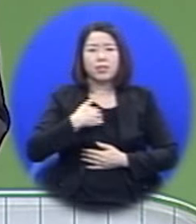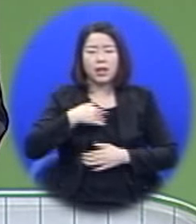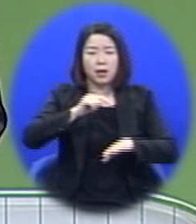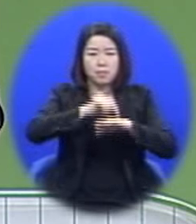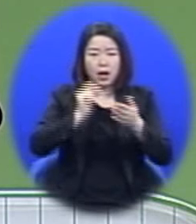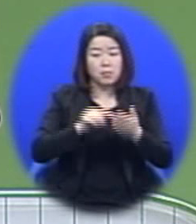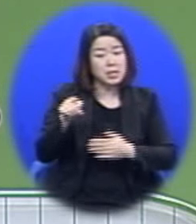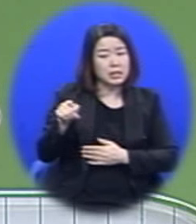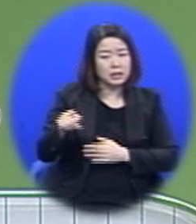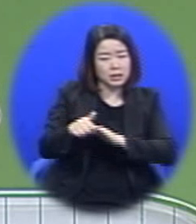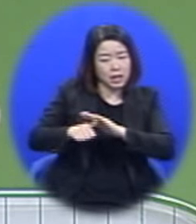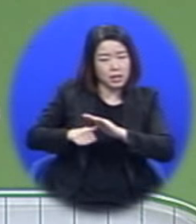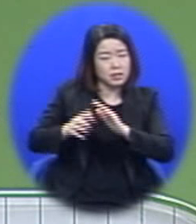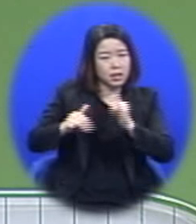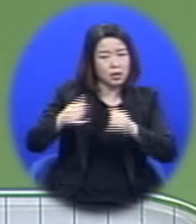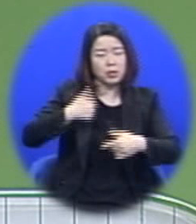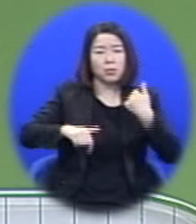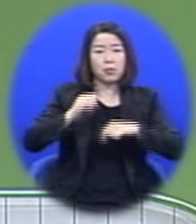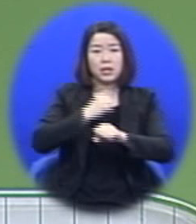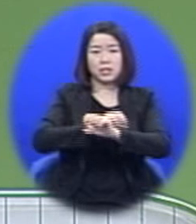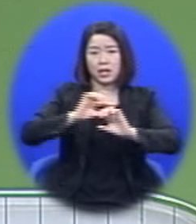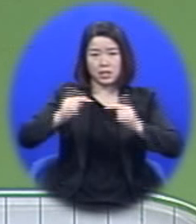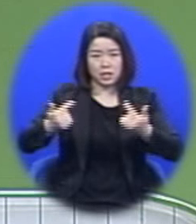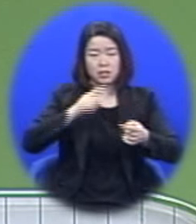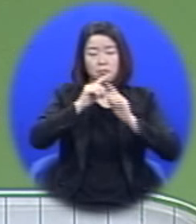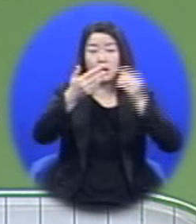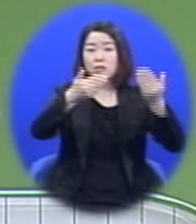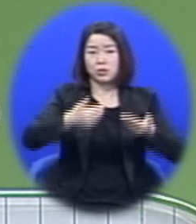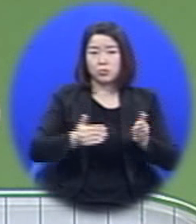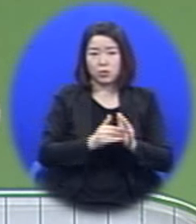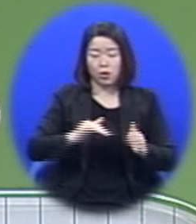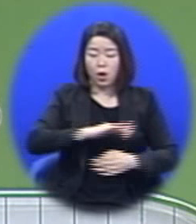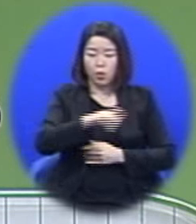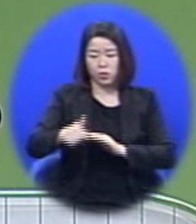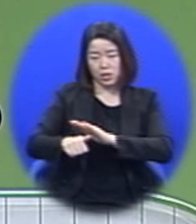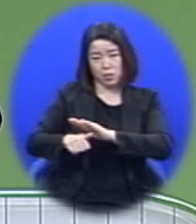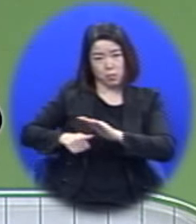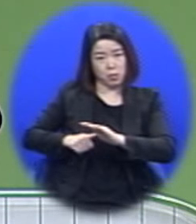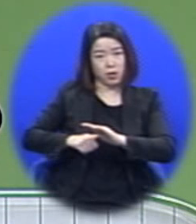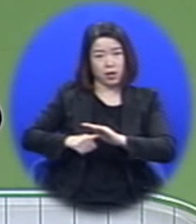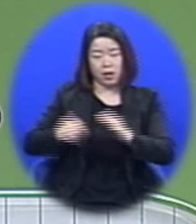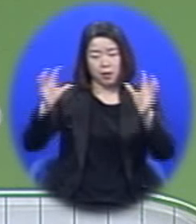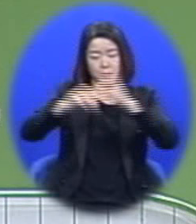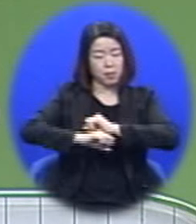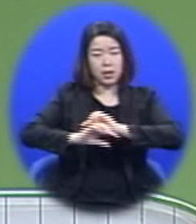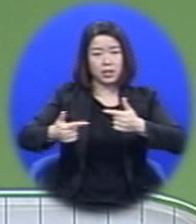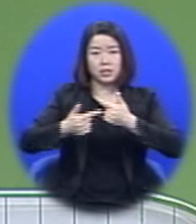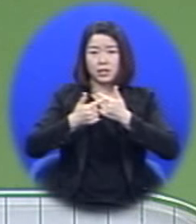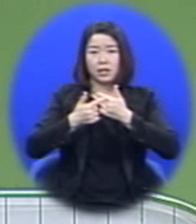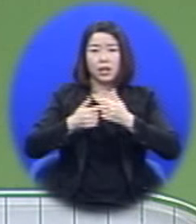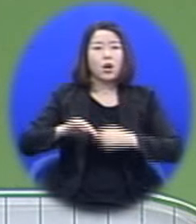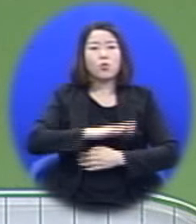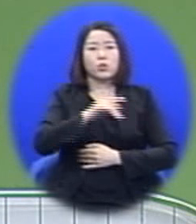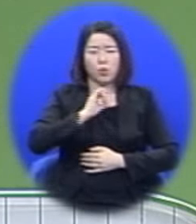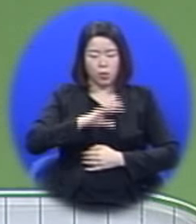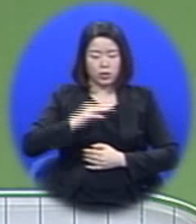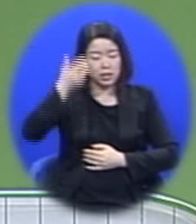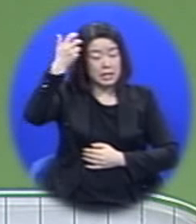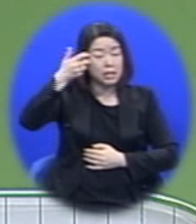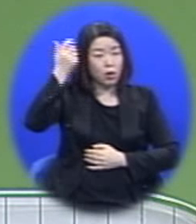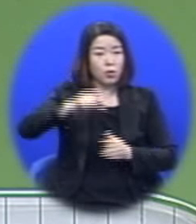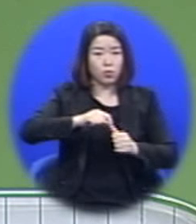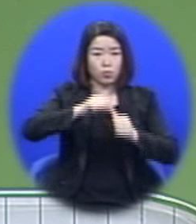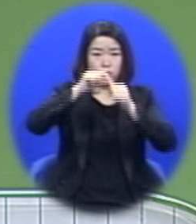그를 기뻐하지 아니하리라 하셨느니라. 우리는 뒤로 물러가 멸망할 자가 아니오 오직 영혼을 구원함에